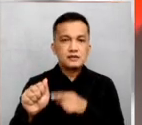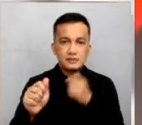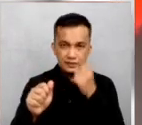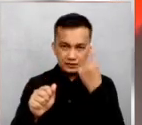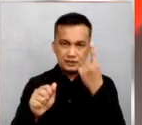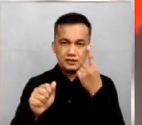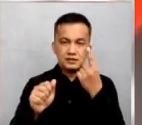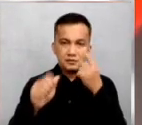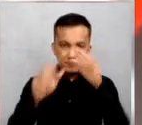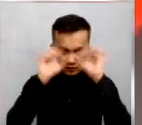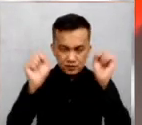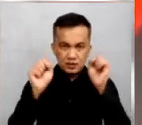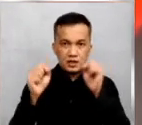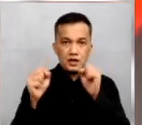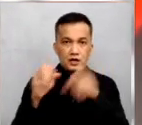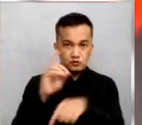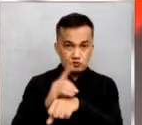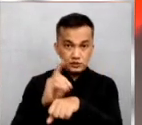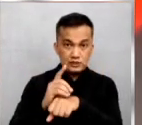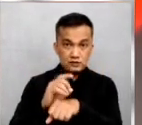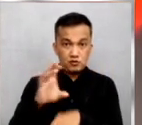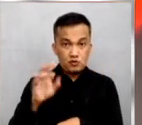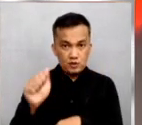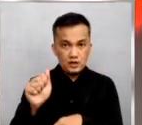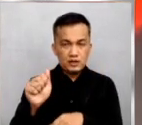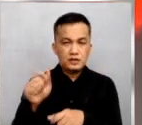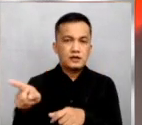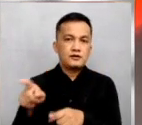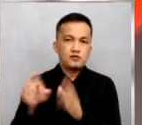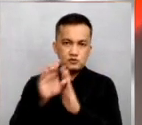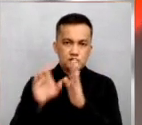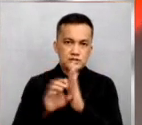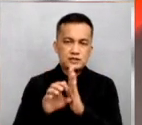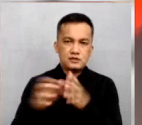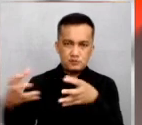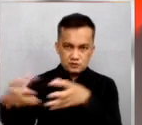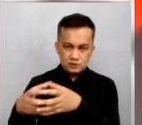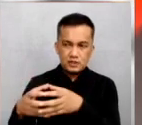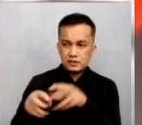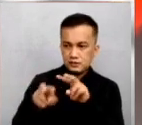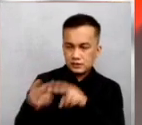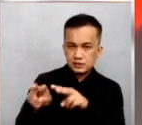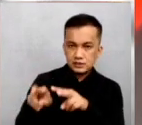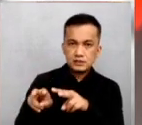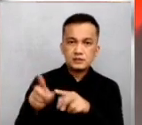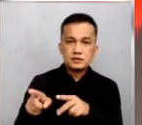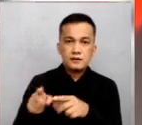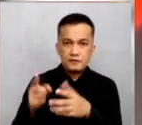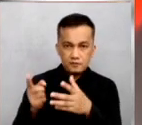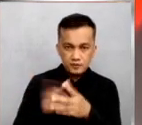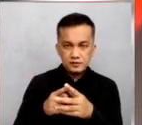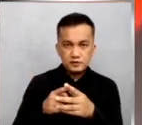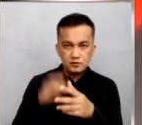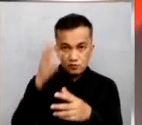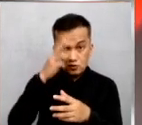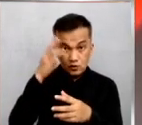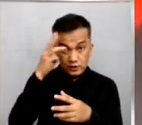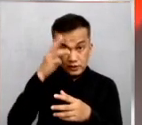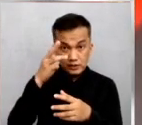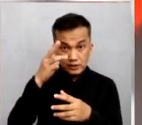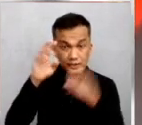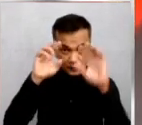COA bilang isang constitutional body. Ang tingin daw niya ang pangunahing pag-aalala ng Pangulo ay ang paraan